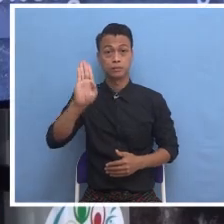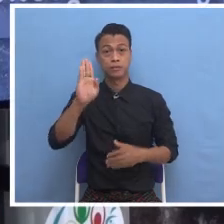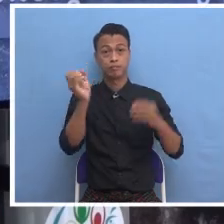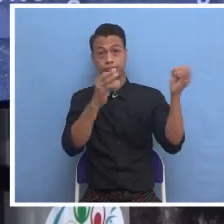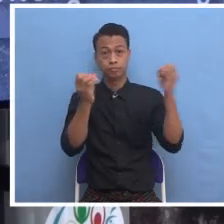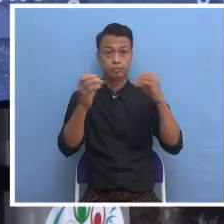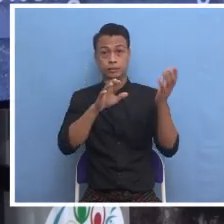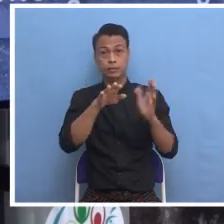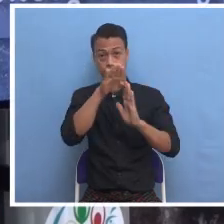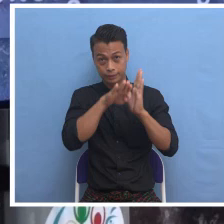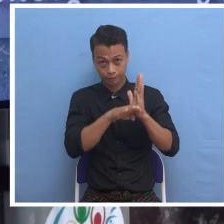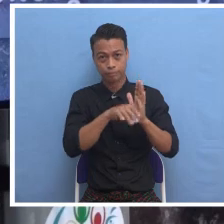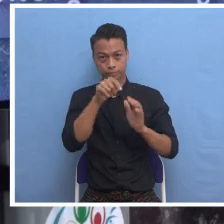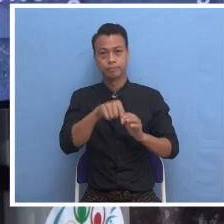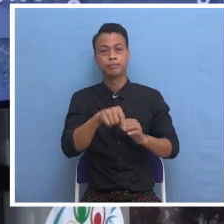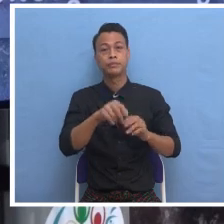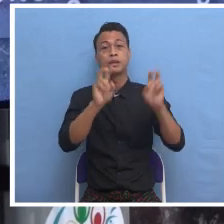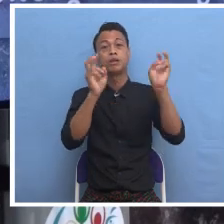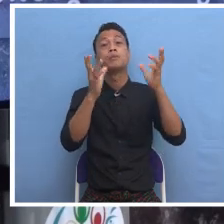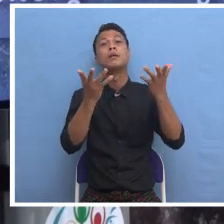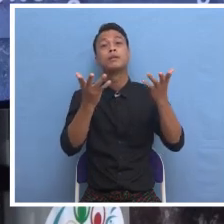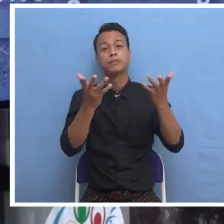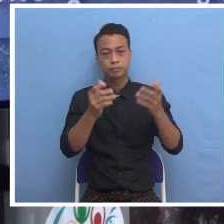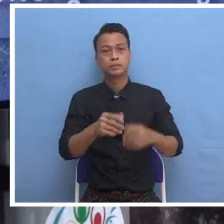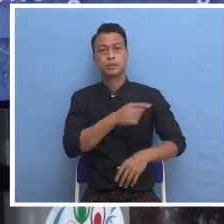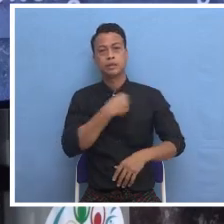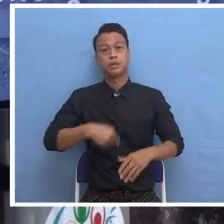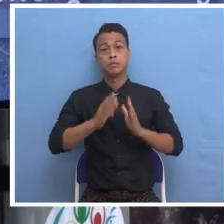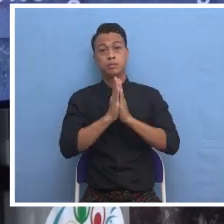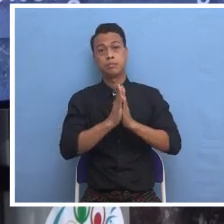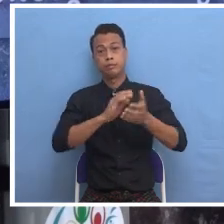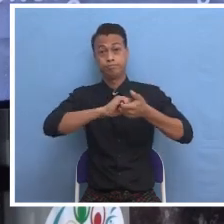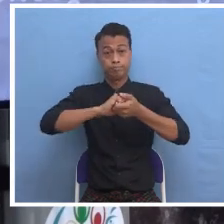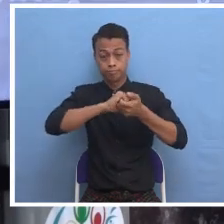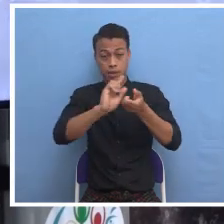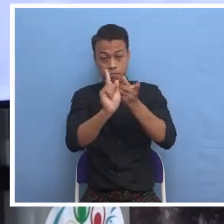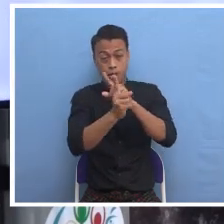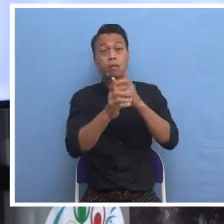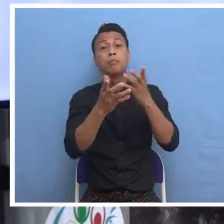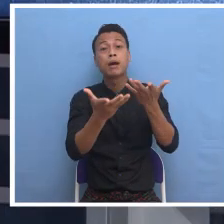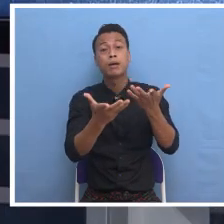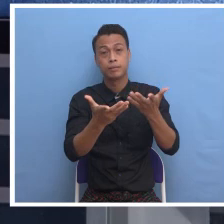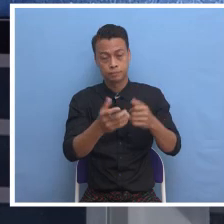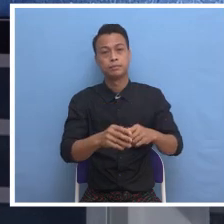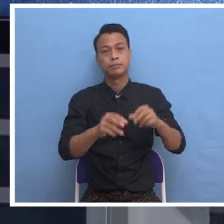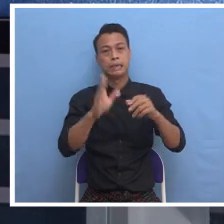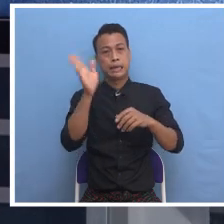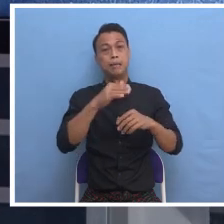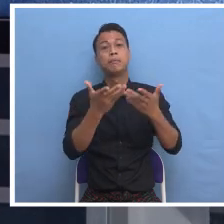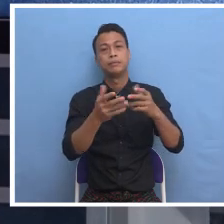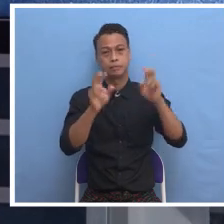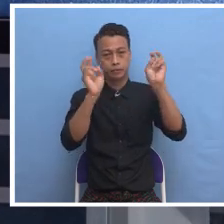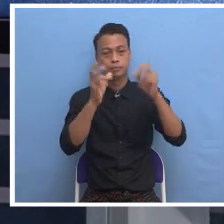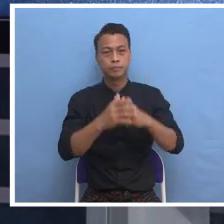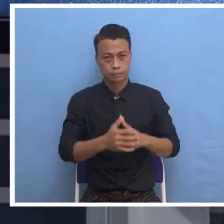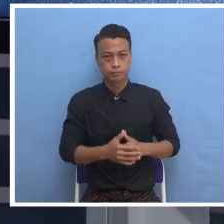DVB Debate season ကိုကြည့်ရှုနေရတာဖြစ်ပါတယ်။ကျမတို့ဒီနေ့ဆွေးနွေးနေတဲ့ခေါင်းစဉ်ကတော့တရုတ်မြန်မာဆက်ဆံရေးဘယ်လိုအပြောင်းအလဲတွေဖြစ်လာမလဲဆိုတဲ့ခေါင်းစဉ်ဖြစ်ပါတယ်။ဆရာဦးမျိုးသူ